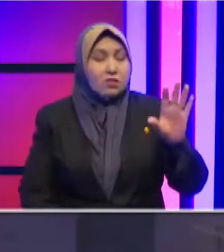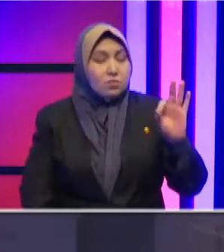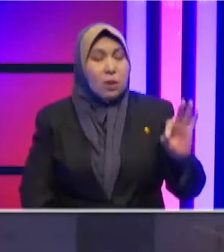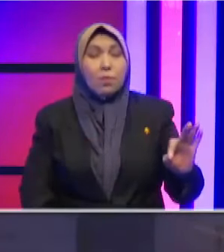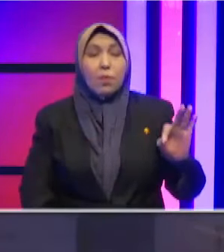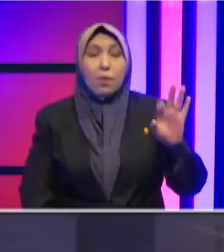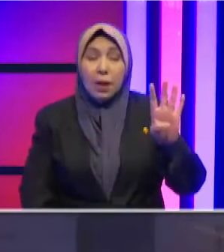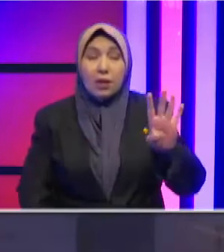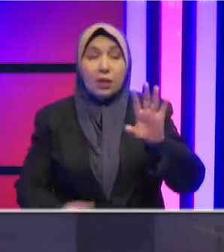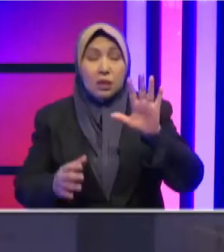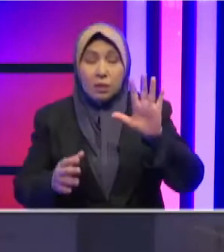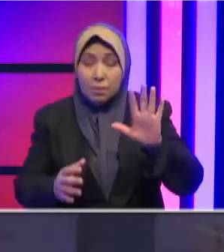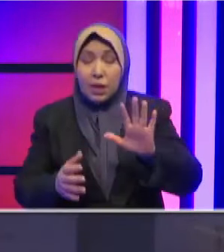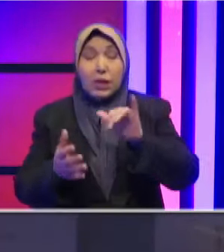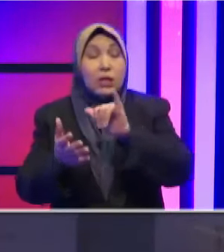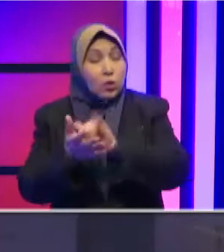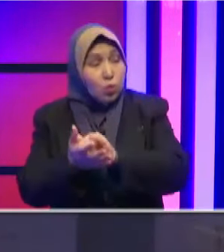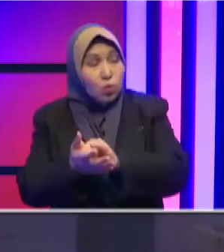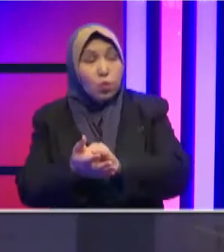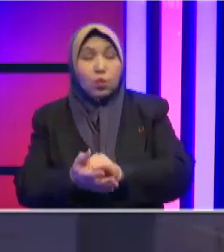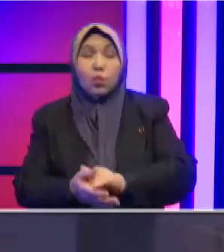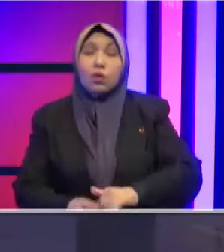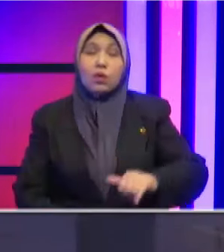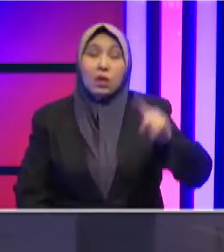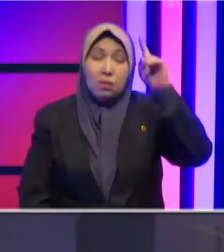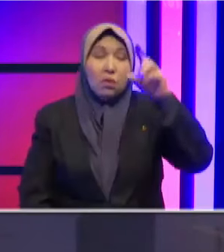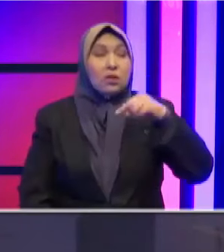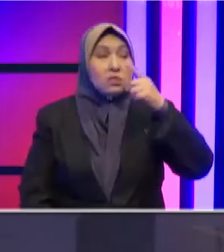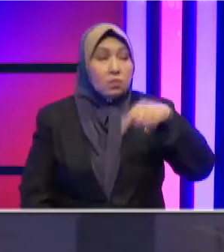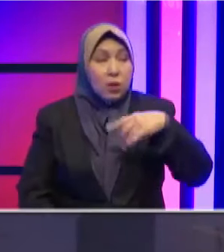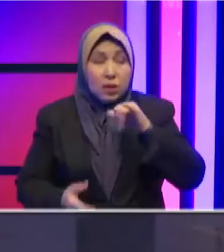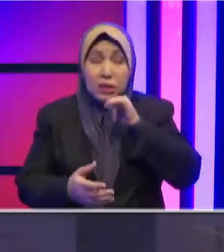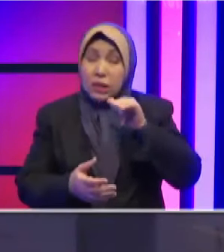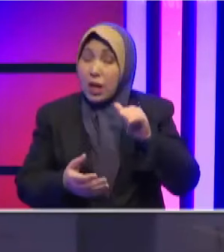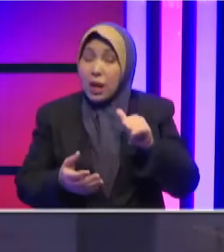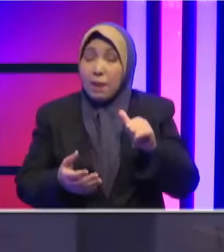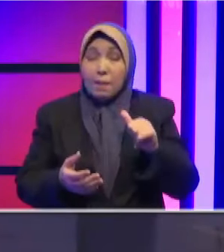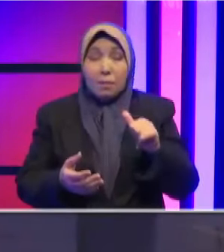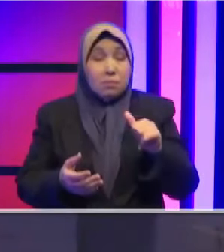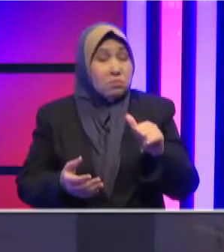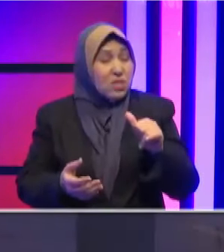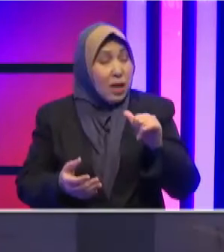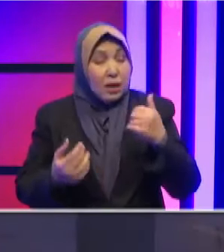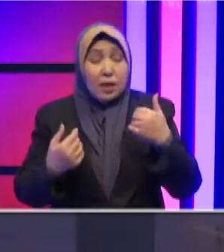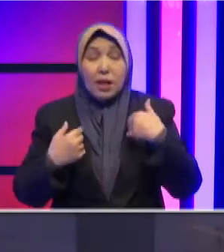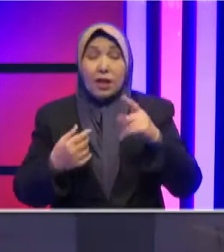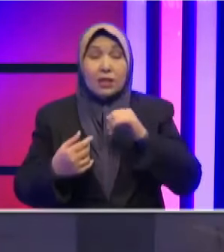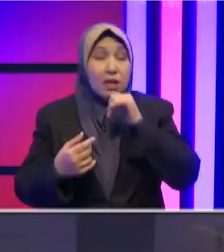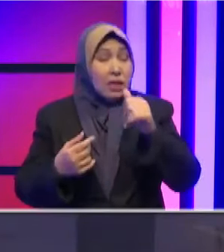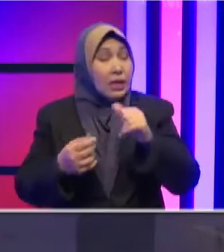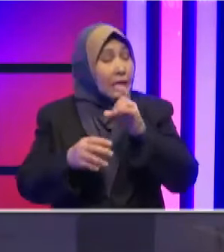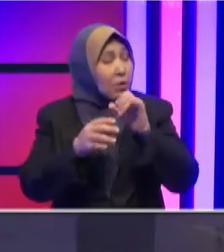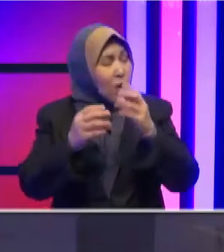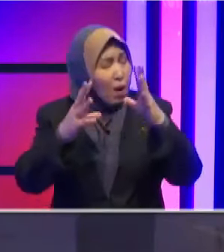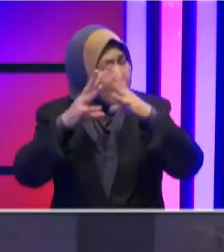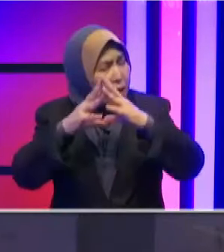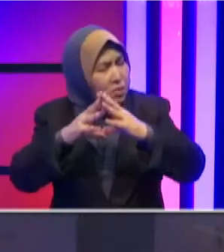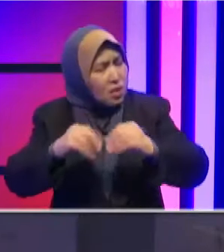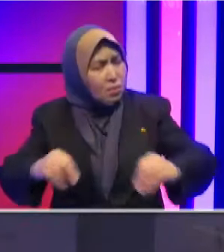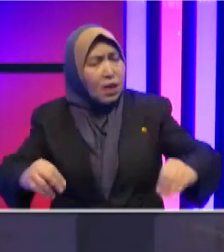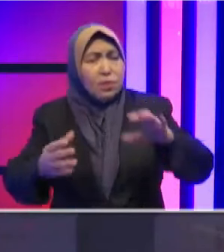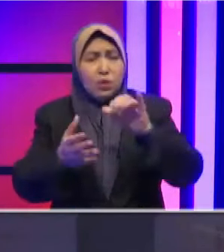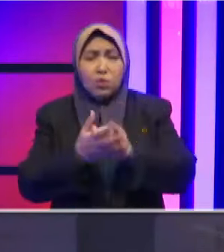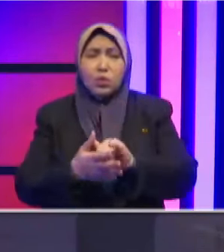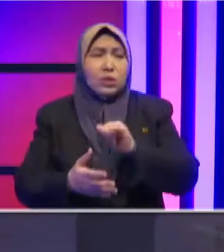itu Allah Subhanahu Wa Ta'ala menyebutkan dan tidak mungkin bagi penduduk sesuatu negeri yang telah kami binasakan bahwa